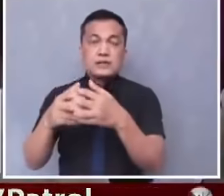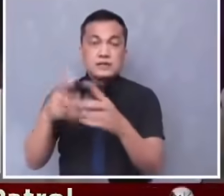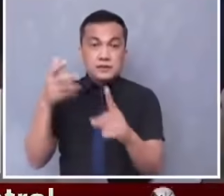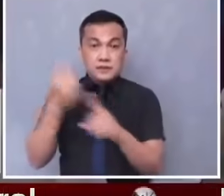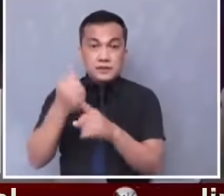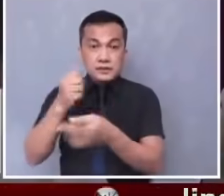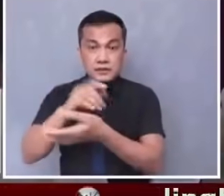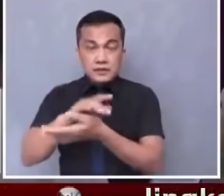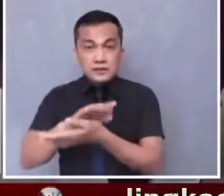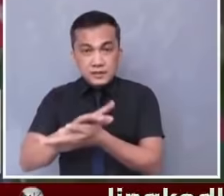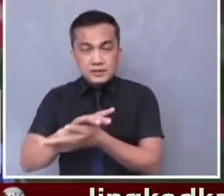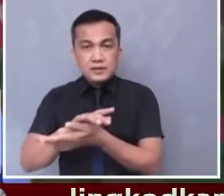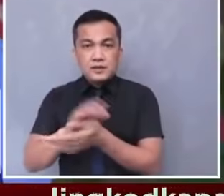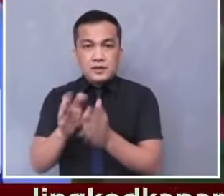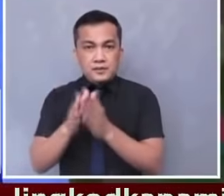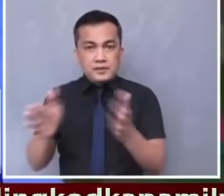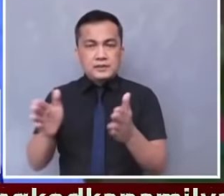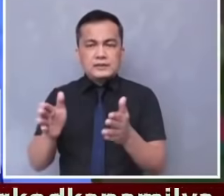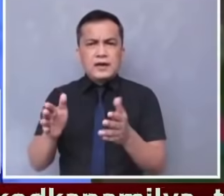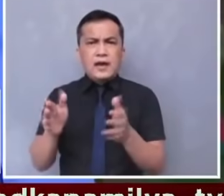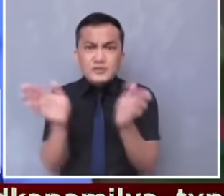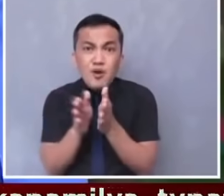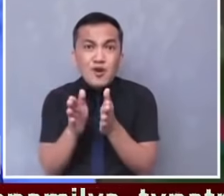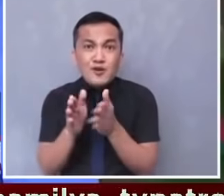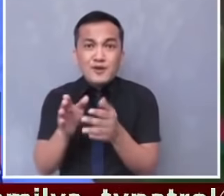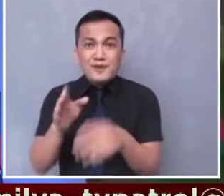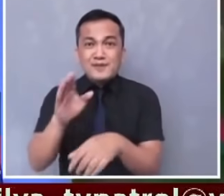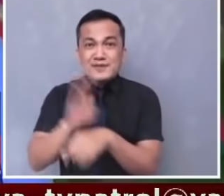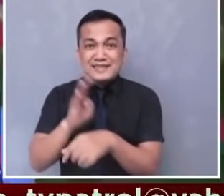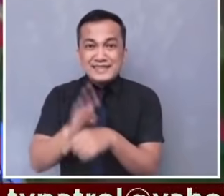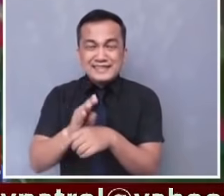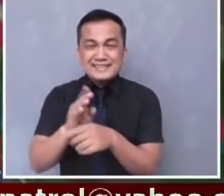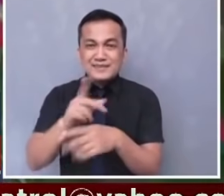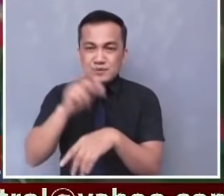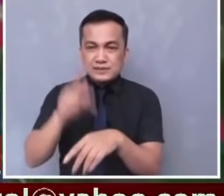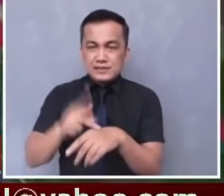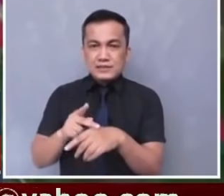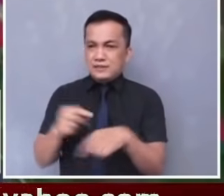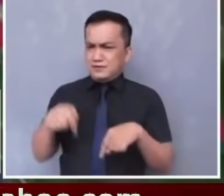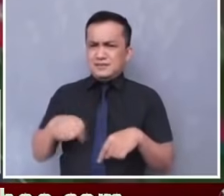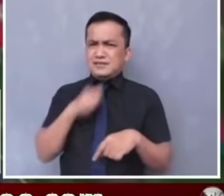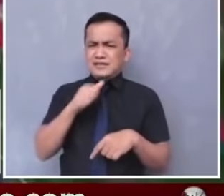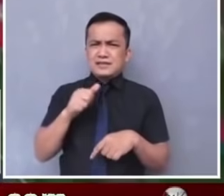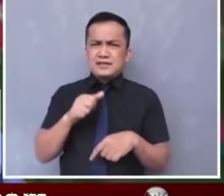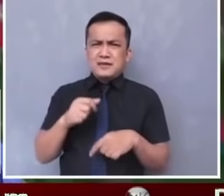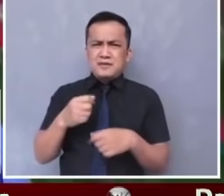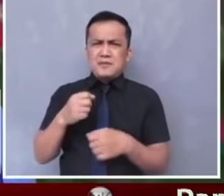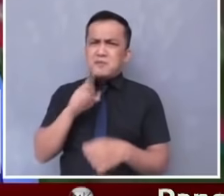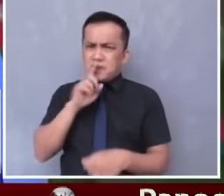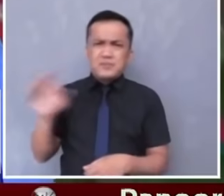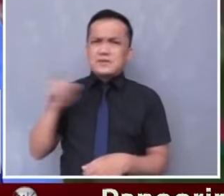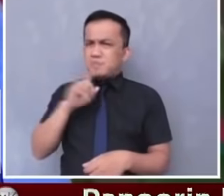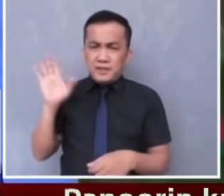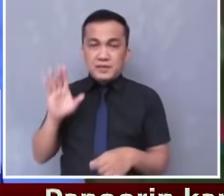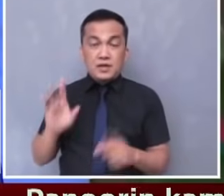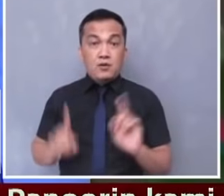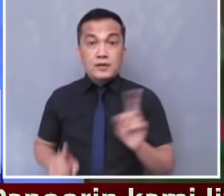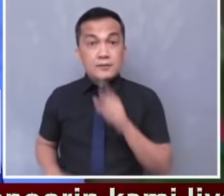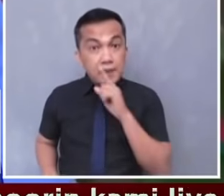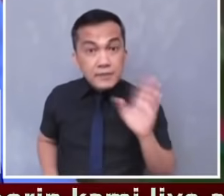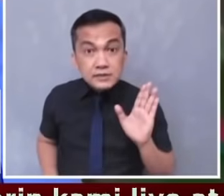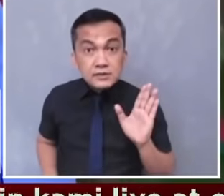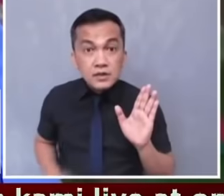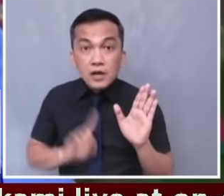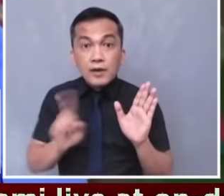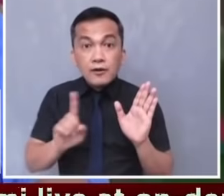na negosyo sa bansa. I think this is not a time to create more promises. The only thing that I will promise here is kokopyahin